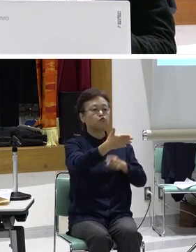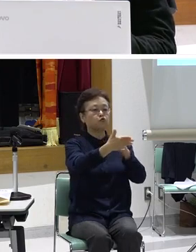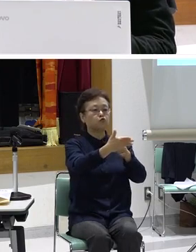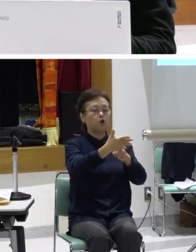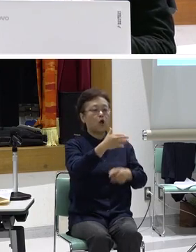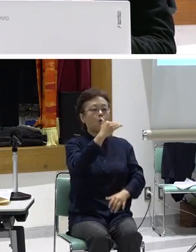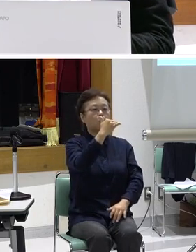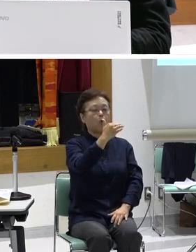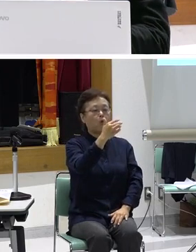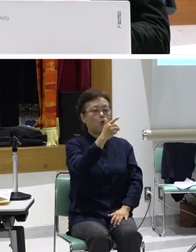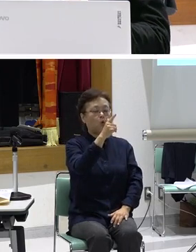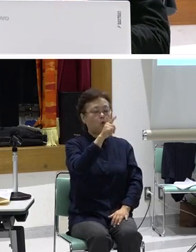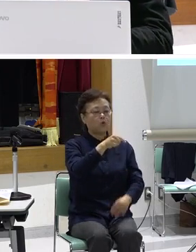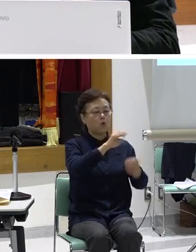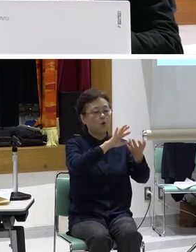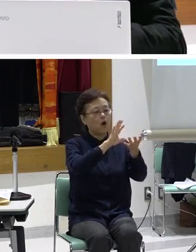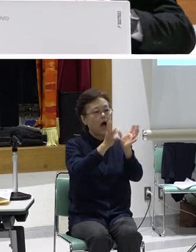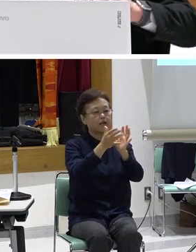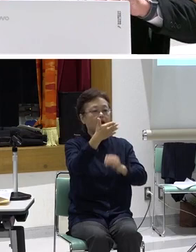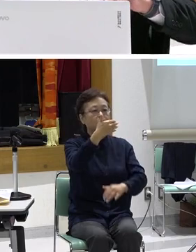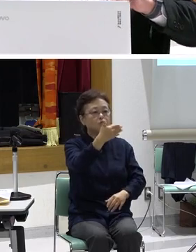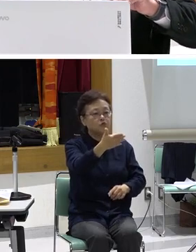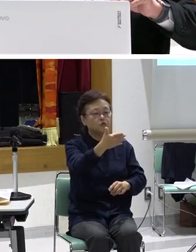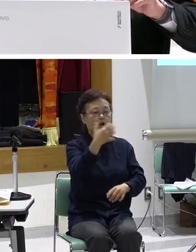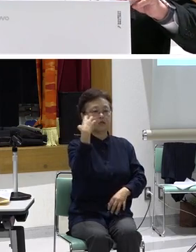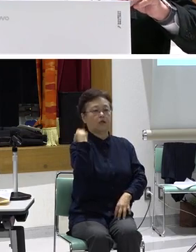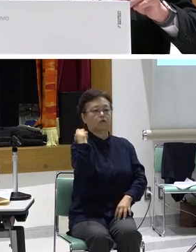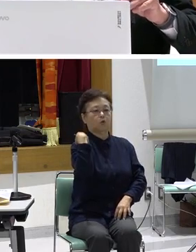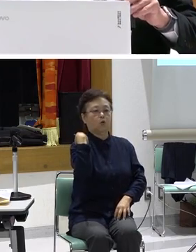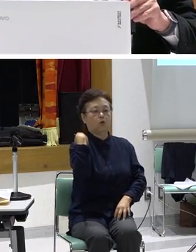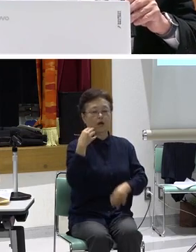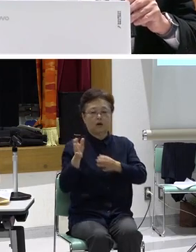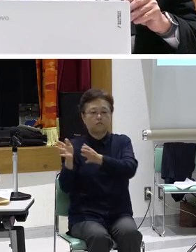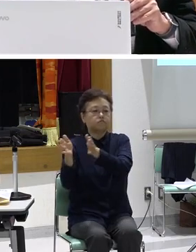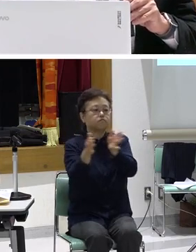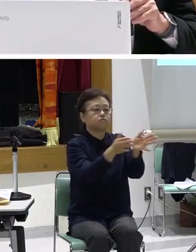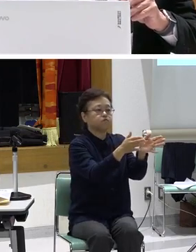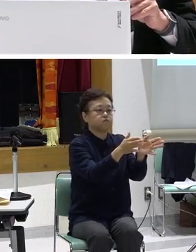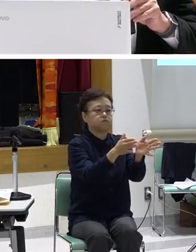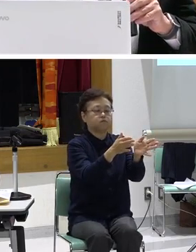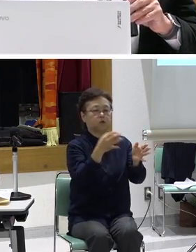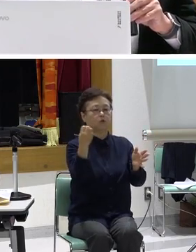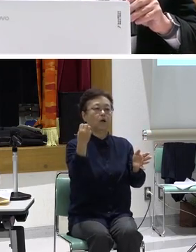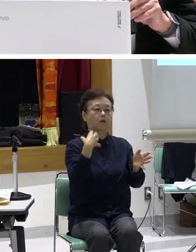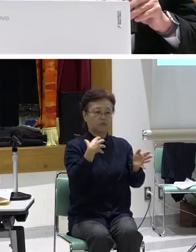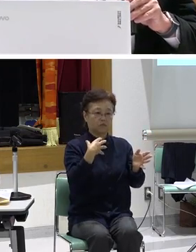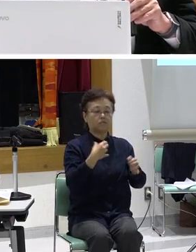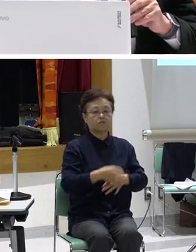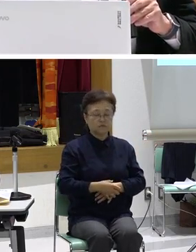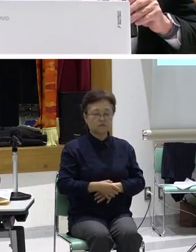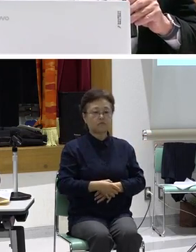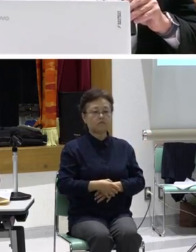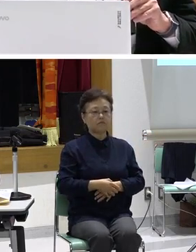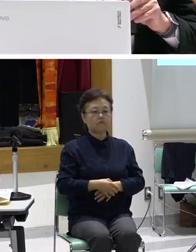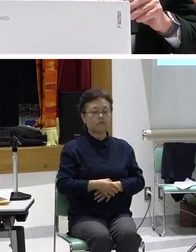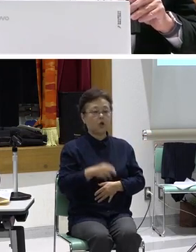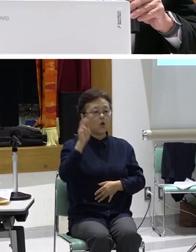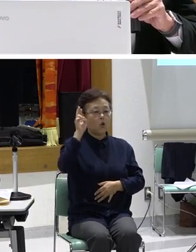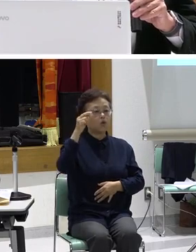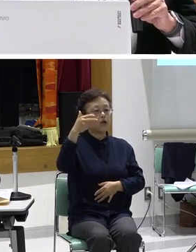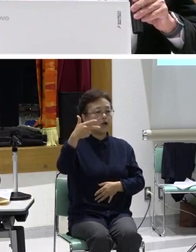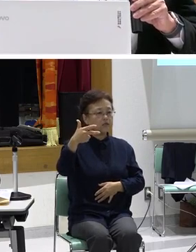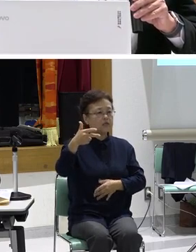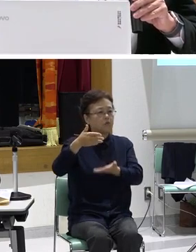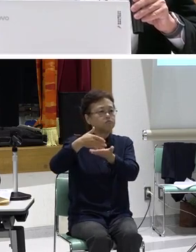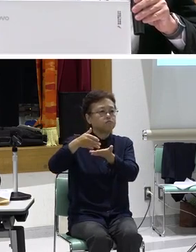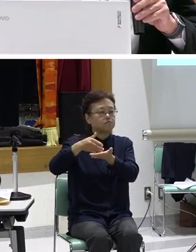花区長に言ってくれ、いや区長が国家事業に何か責任持てるんですかみたいな、もう、まあ、あの別に大阪市を腐す